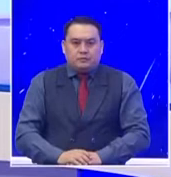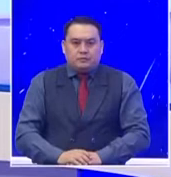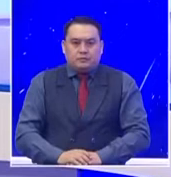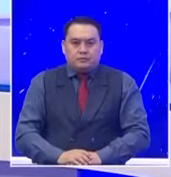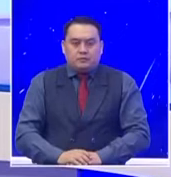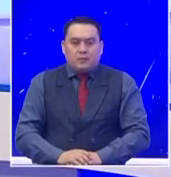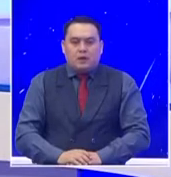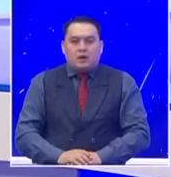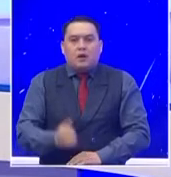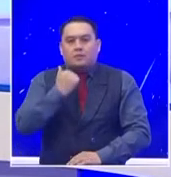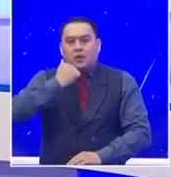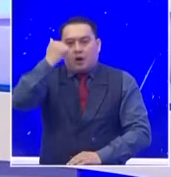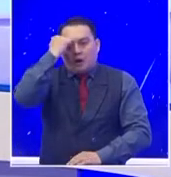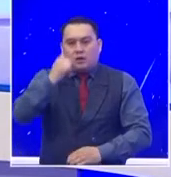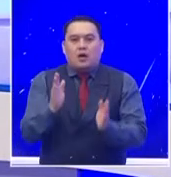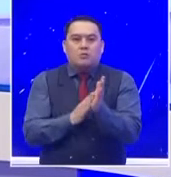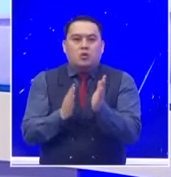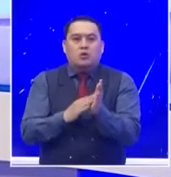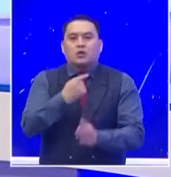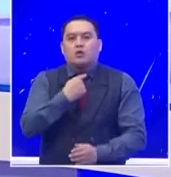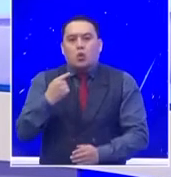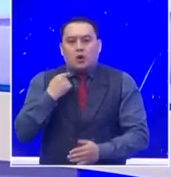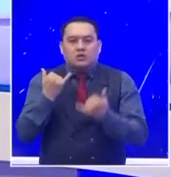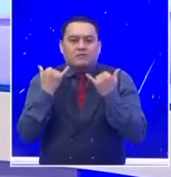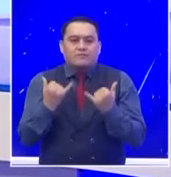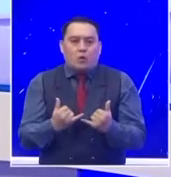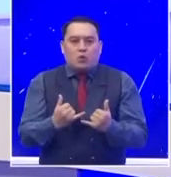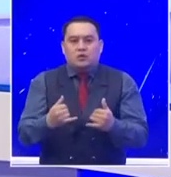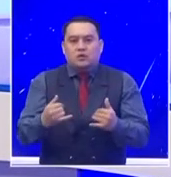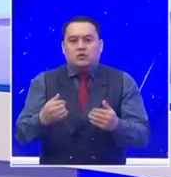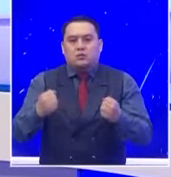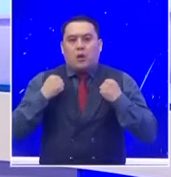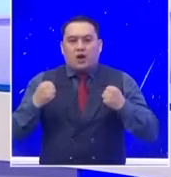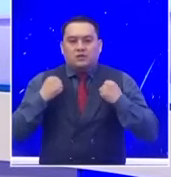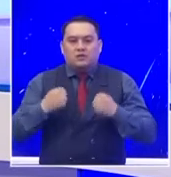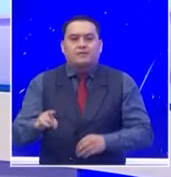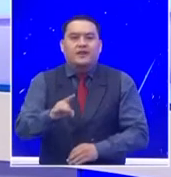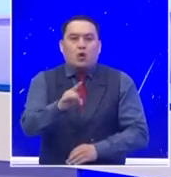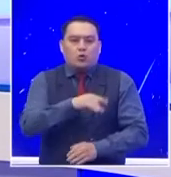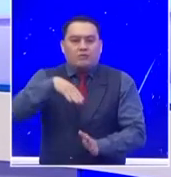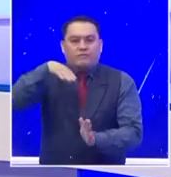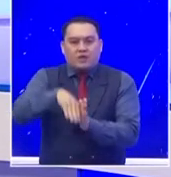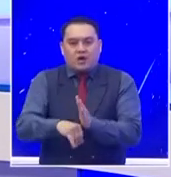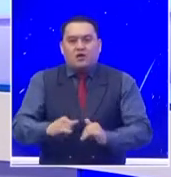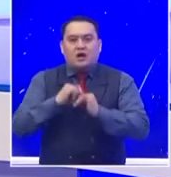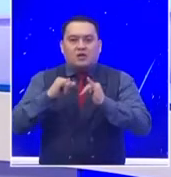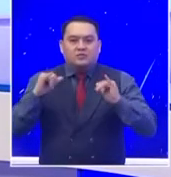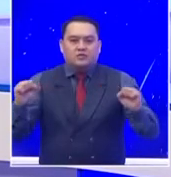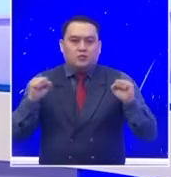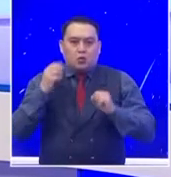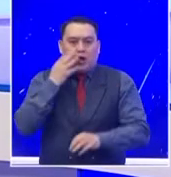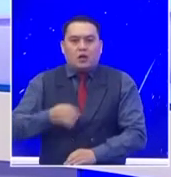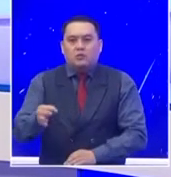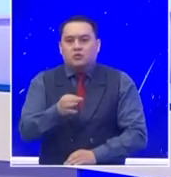слова благодарности и аплодисменты в талдыкоргане сегодня были адресованы спортсменам регионах внесших весомый вклад в развитие спорта